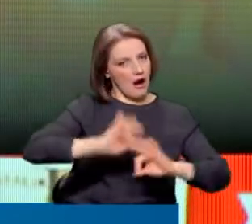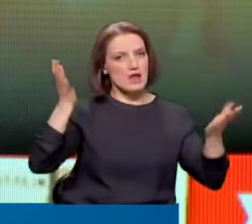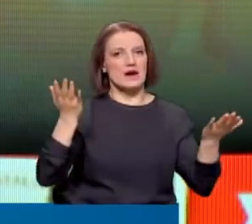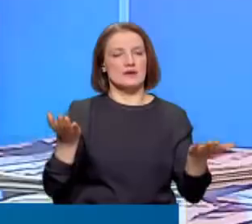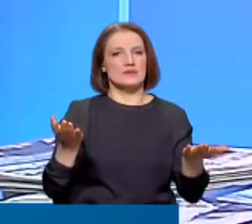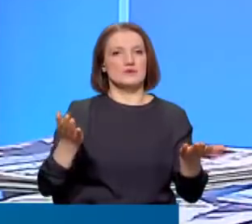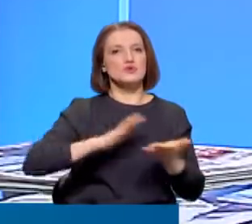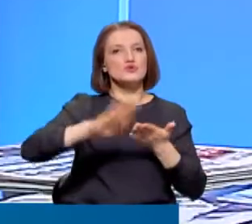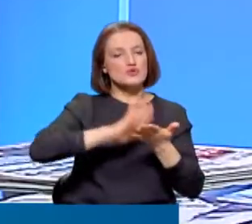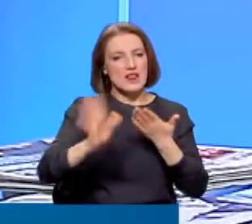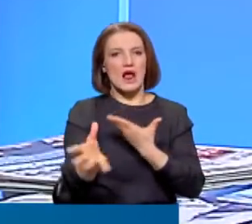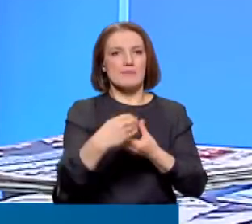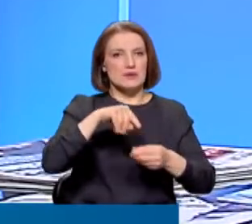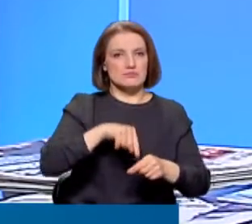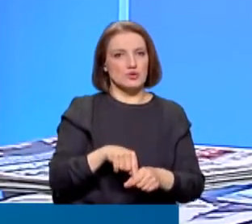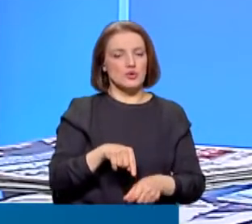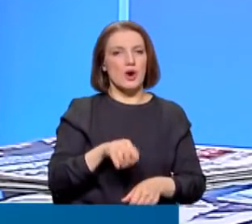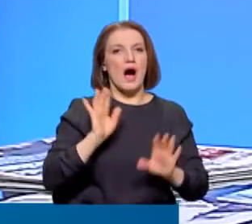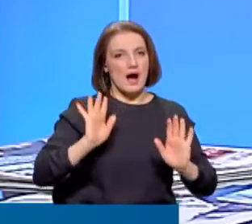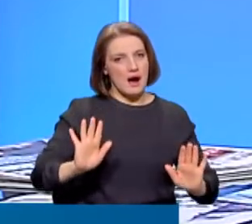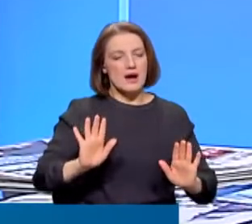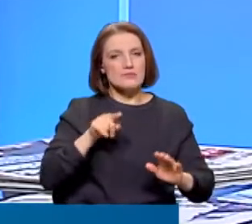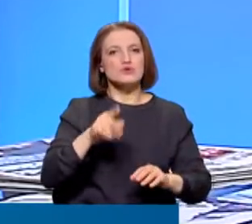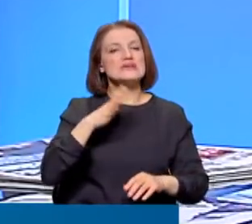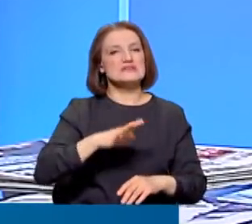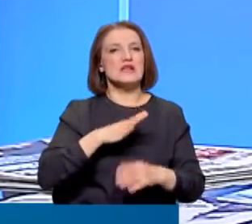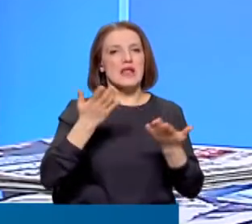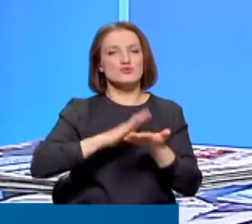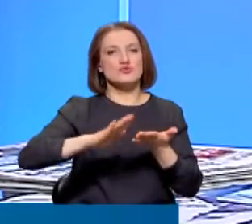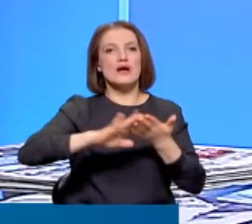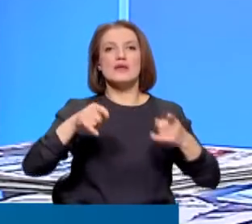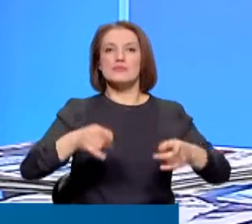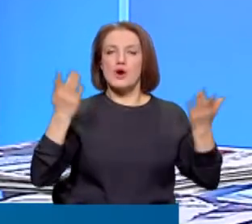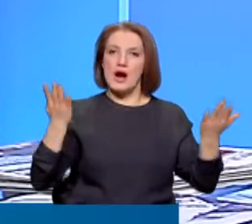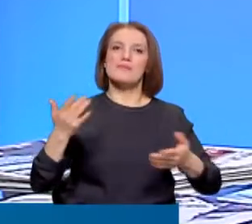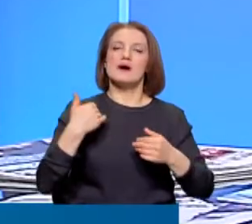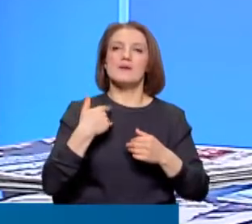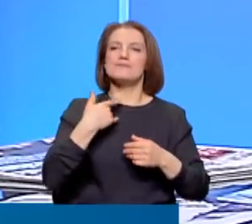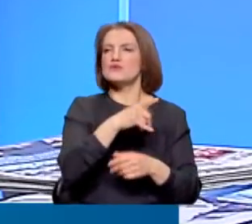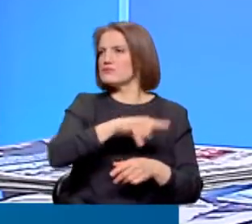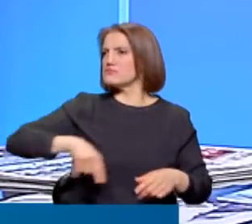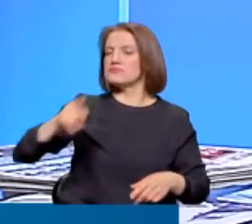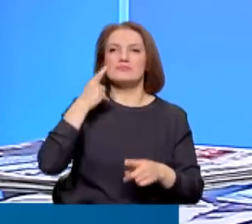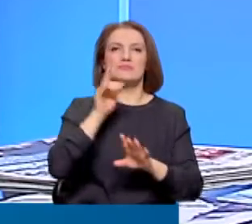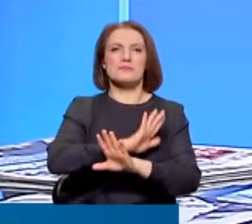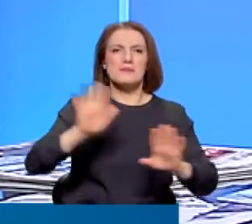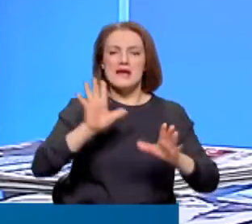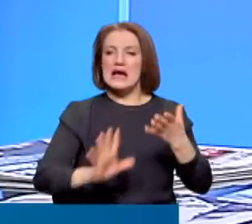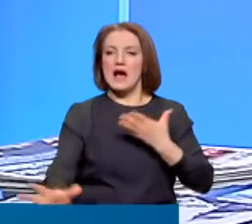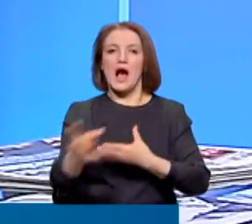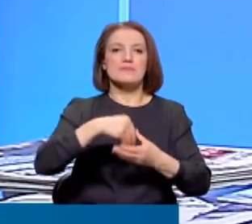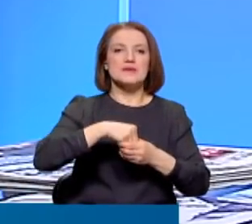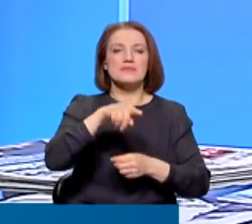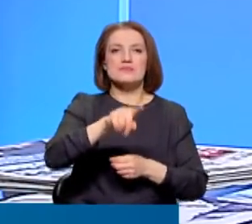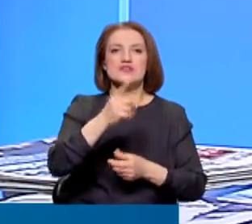Hani düzenlemenin kapsamı bu zaten istenilen düzenlemede bu Biz lobilere falan bakmayız kapsamlı bir